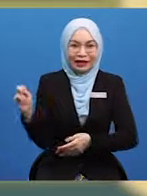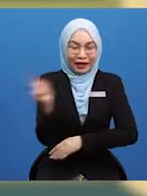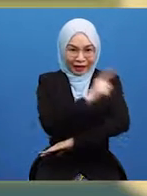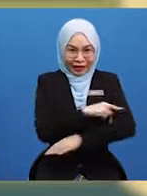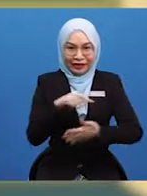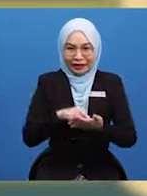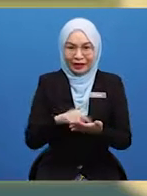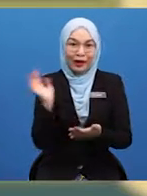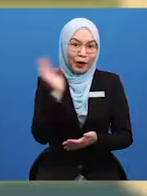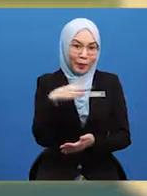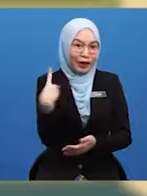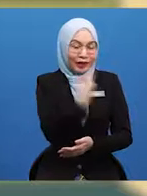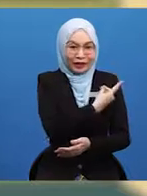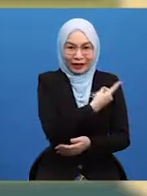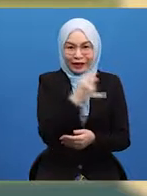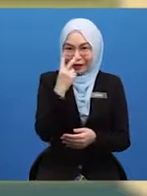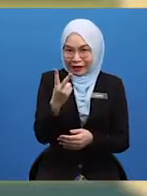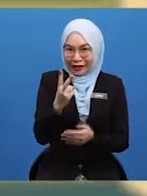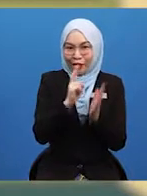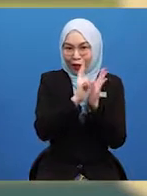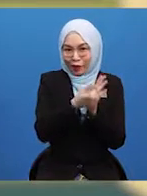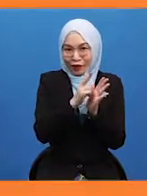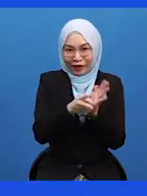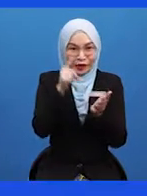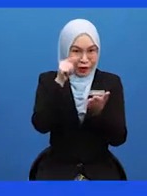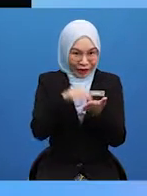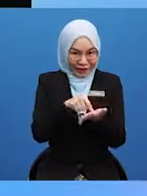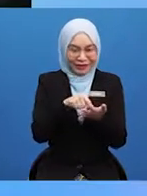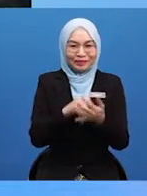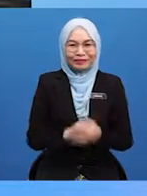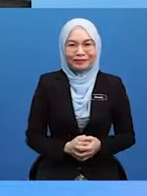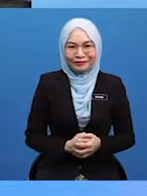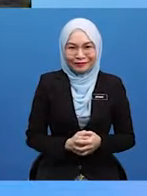dulu klip video yang telah disediakan.